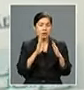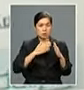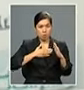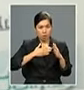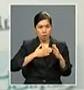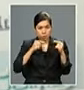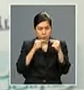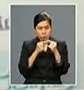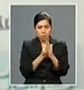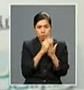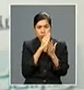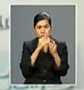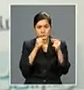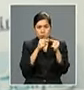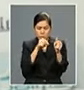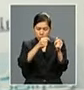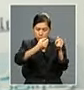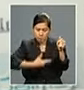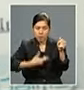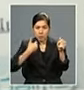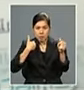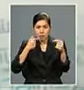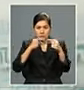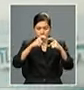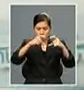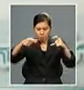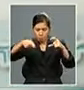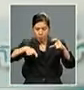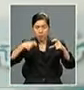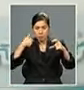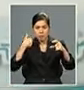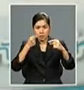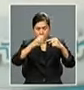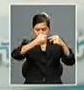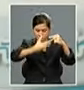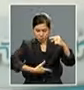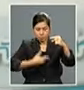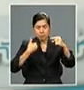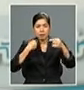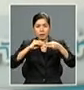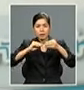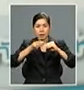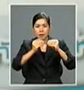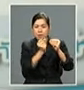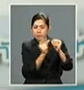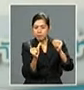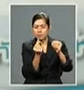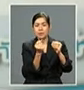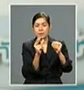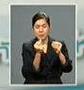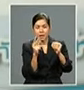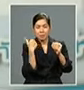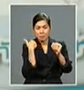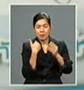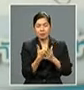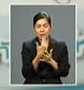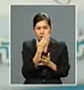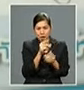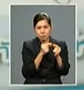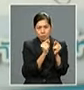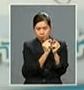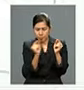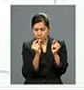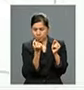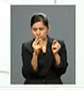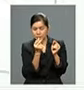ที่มีการแจกคูปองระบบก็จะแสดงเลขที่ลงทะเบียนของไปรษณีย์13หลักมาให้ค่ะจากนั้นก็เอาเลข13หลักดังกล่าวนี้แล้วน